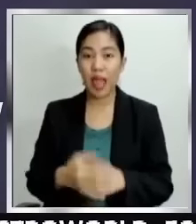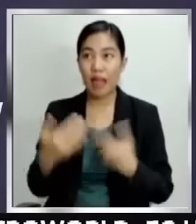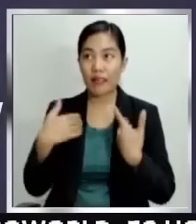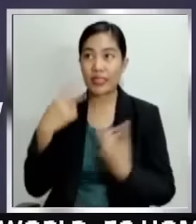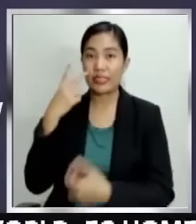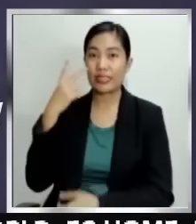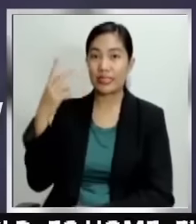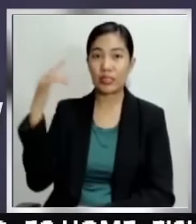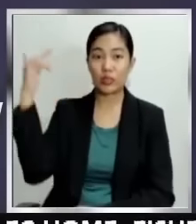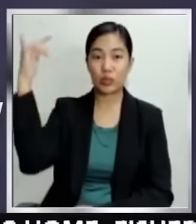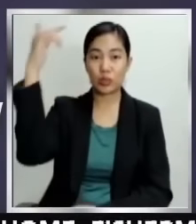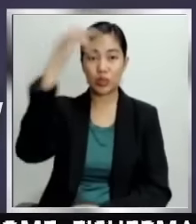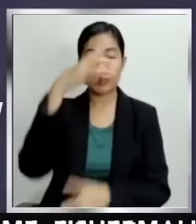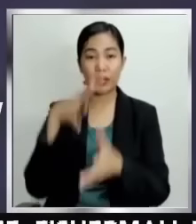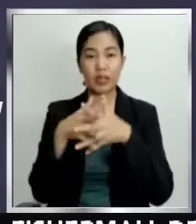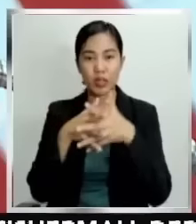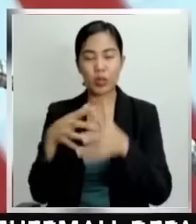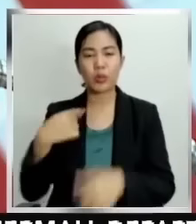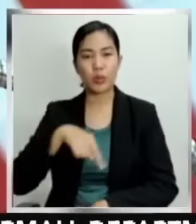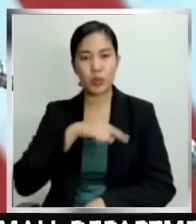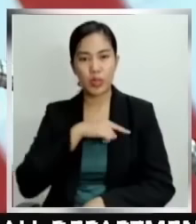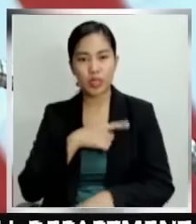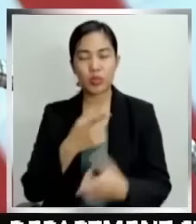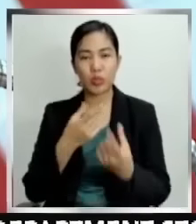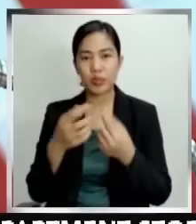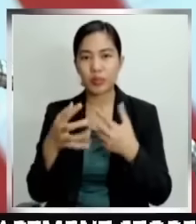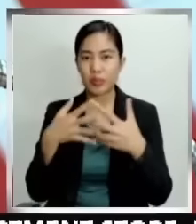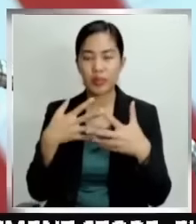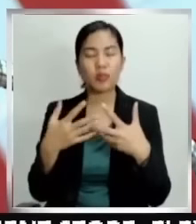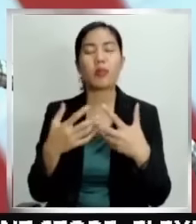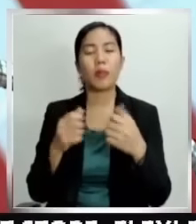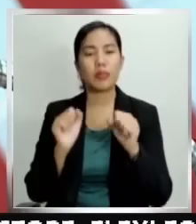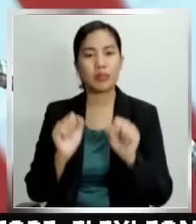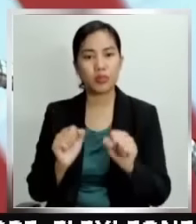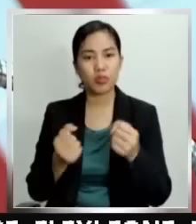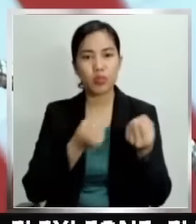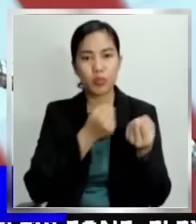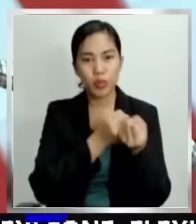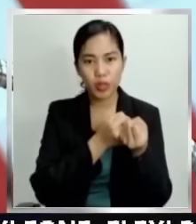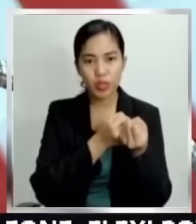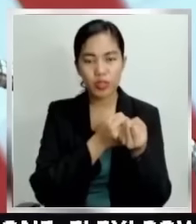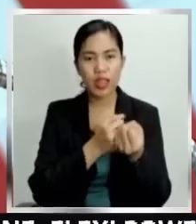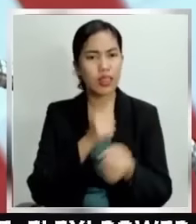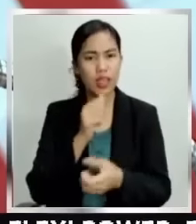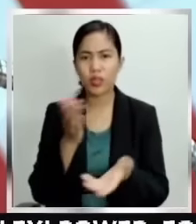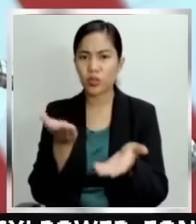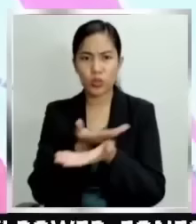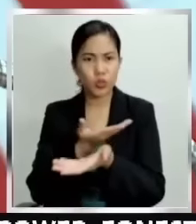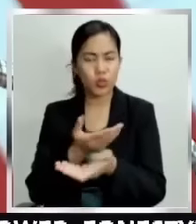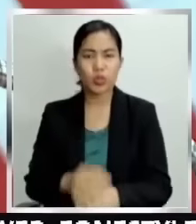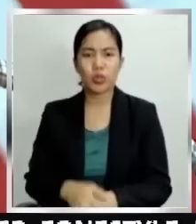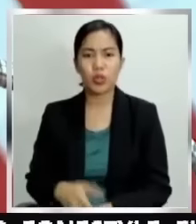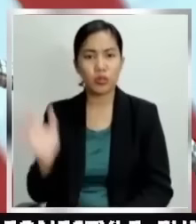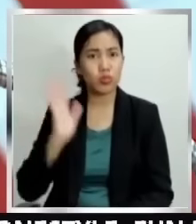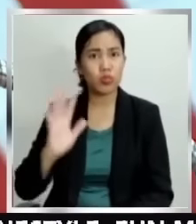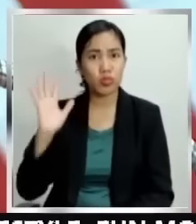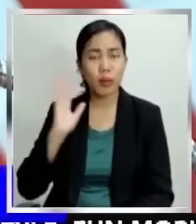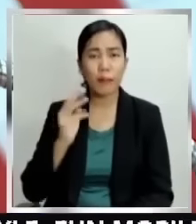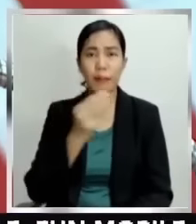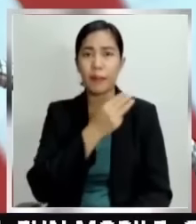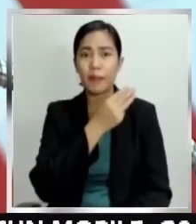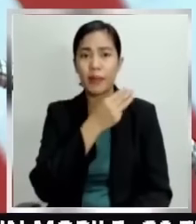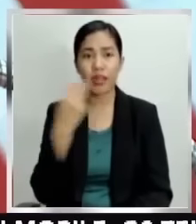support my friend and partner, we will. This is nothing new. During the Marawi siege, we also received the